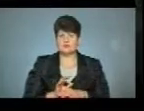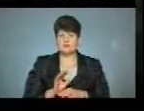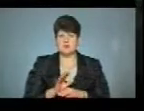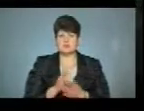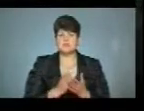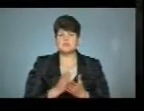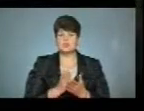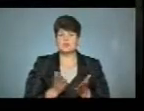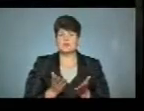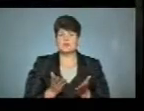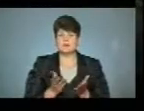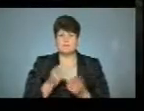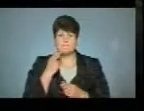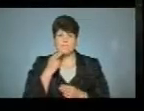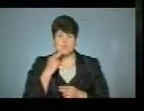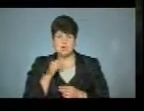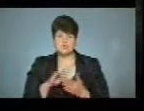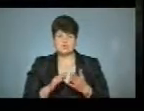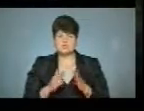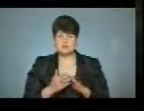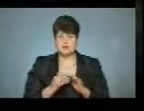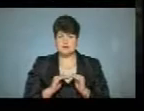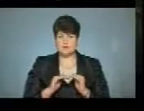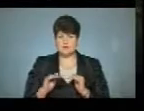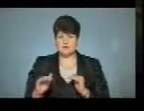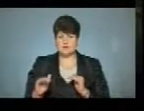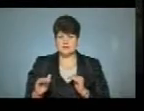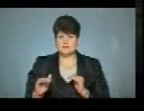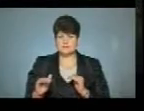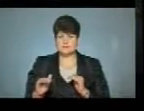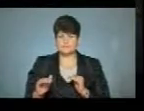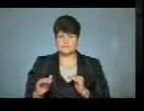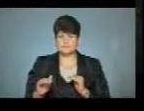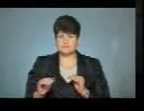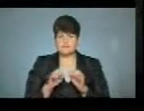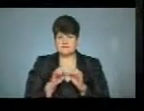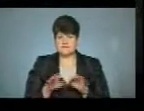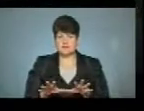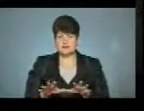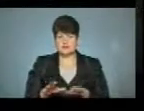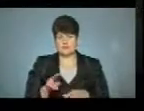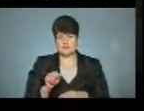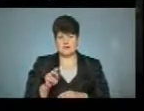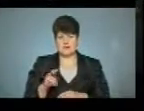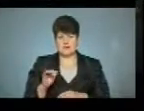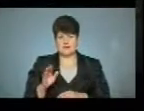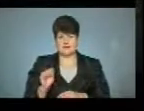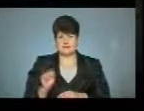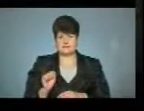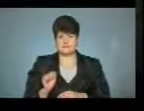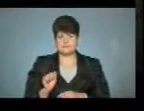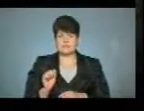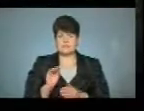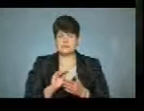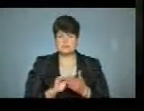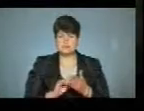яка покращить стан покриття, так як воно є слизьке після витіку палива. Складаються на водія